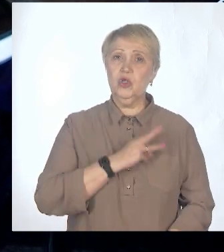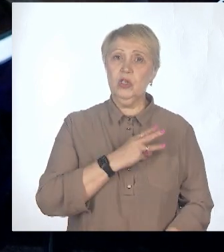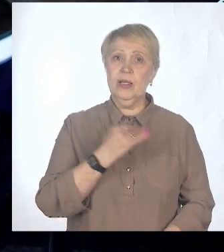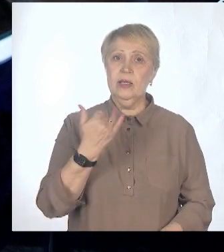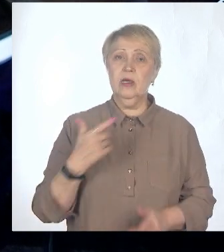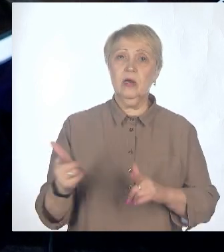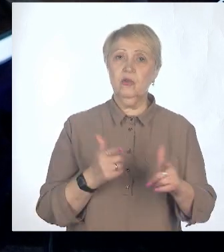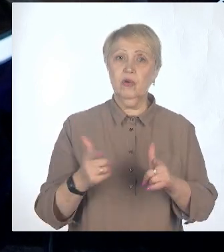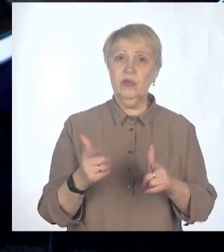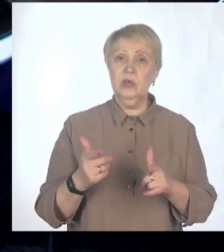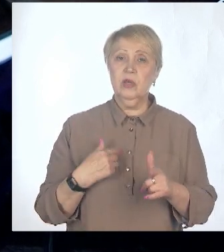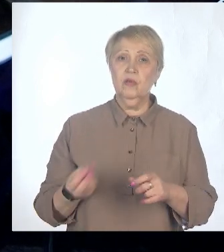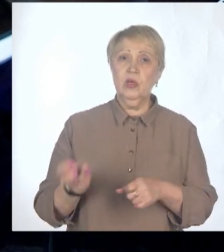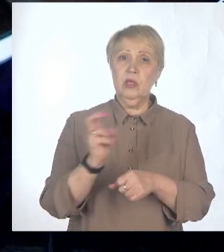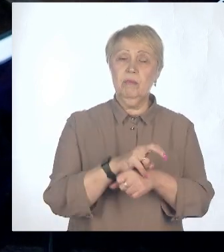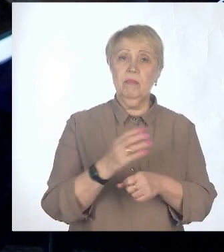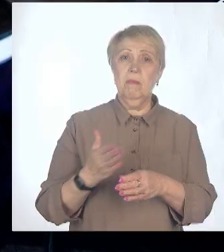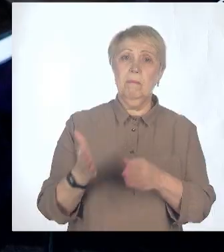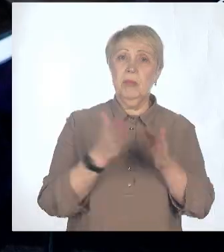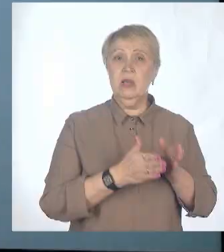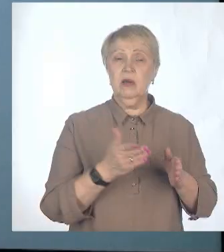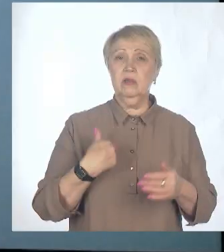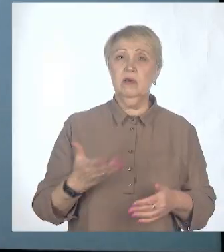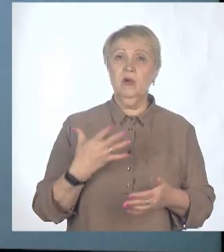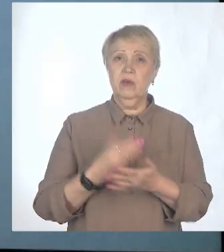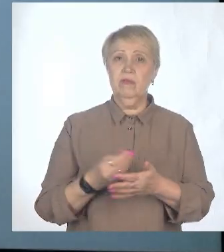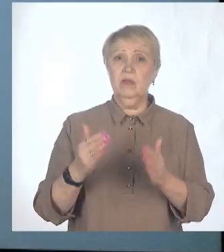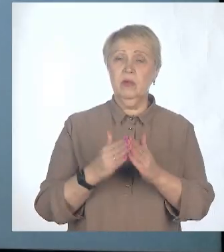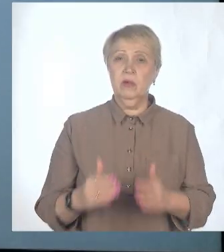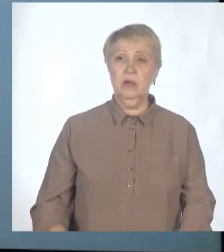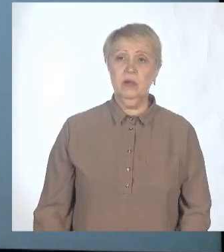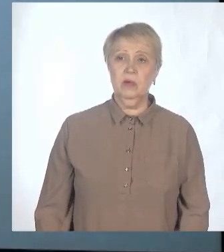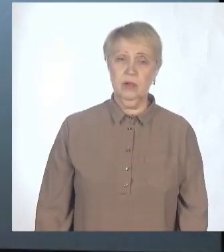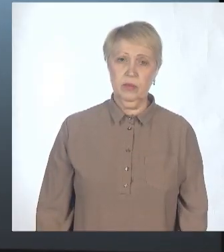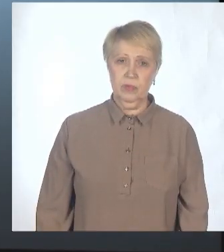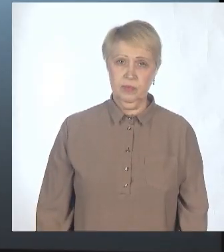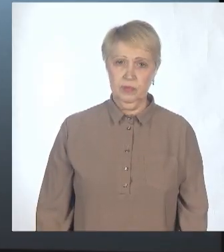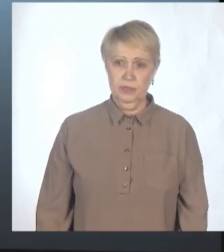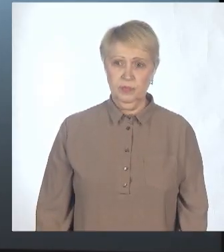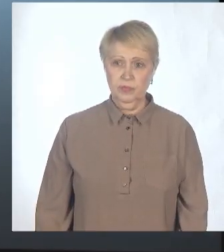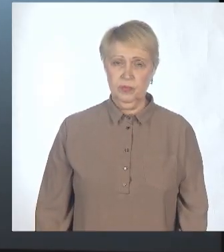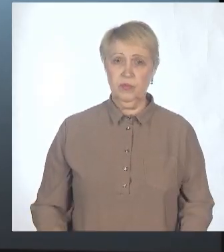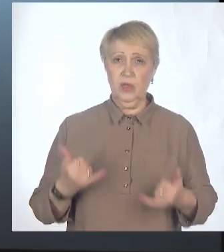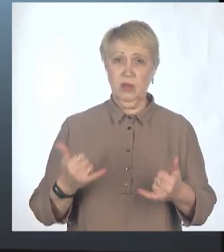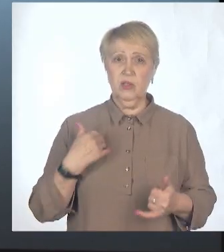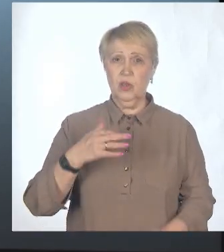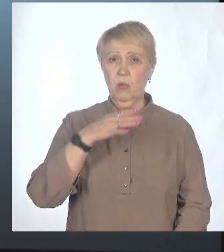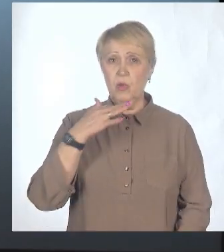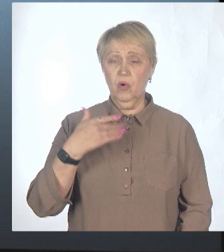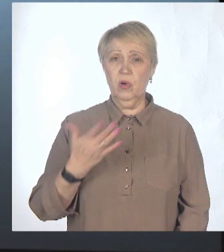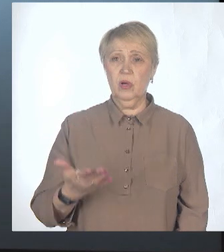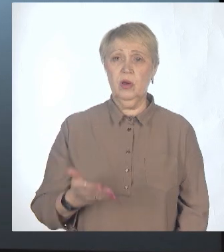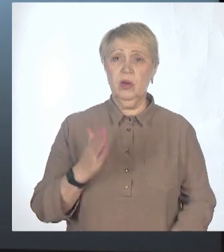готовности к переезду. Пока глобальных исследований не проводили еще сильно рано. Но да, сейчас же ходит много разговоров о переносе